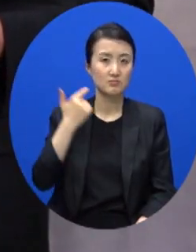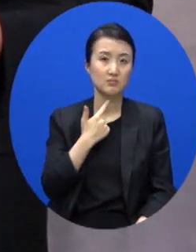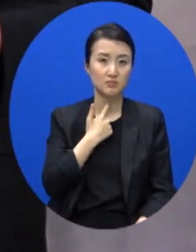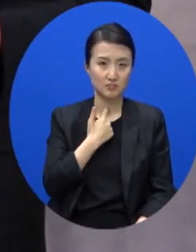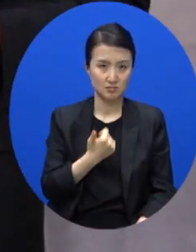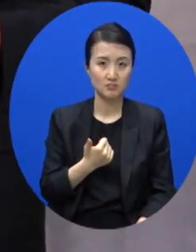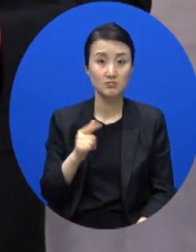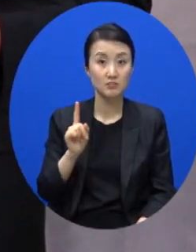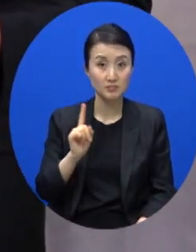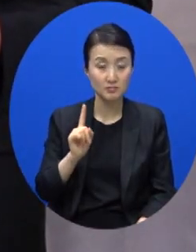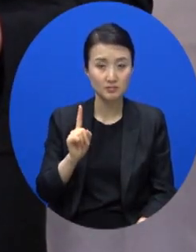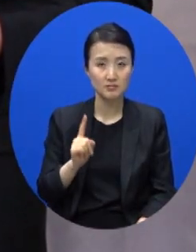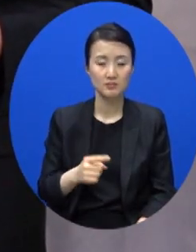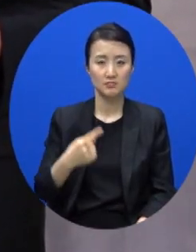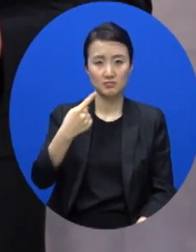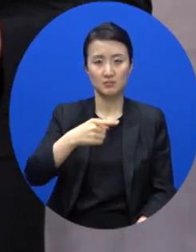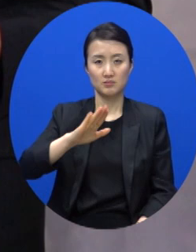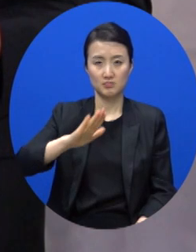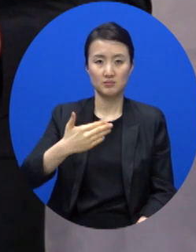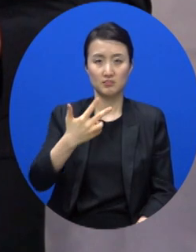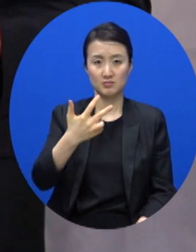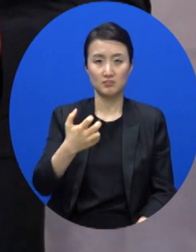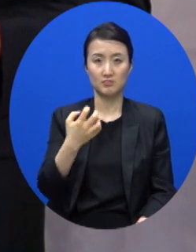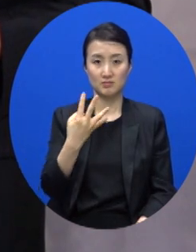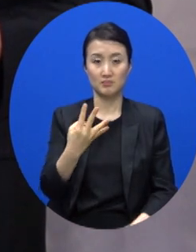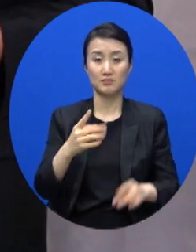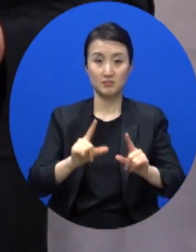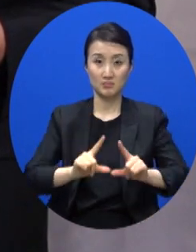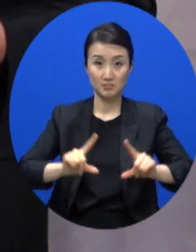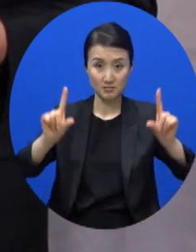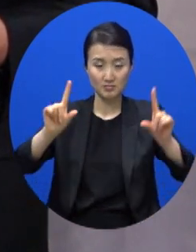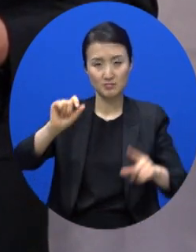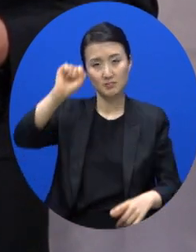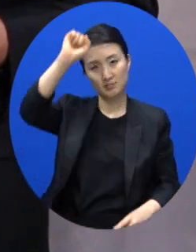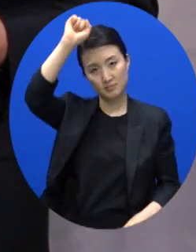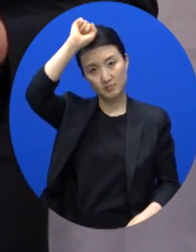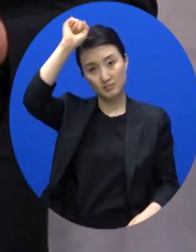74년도 용인에 있는 한국민속촌을